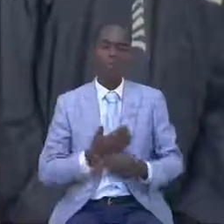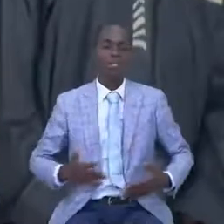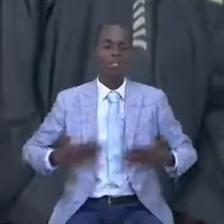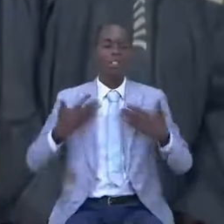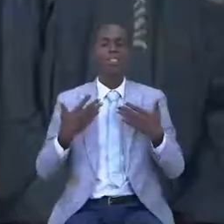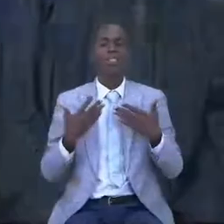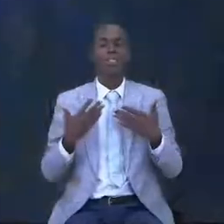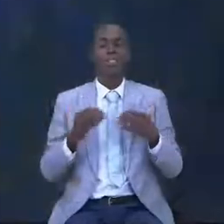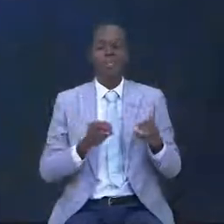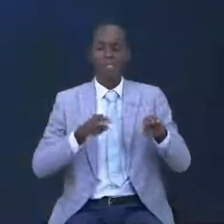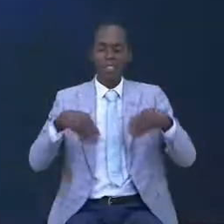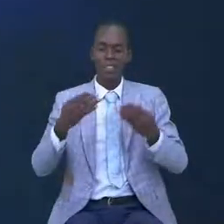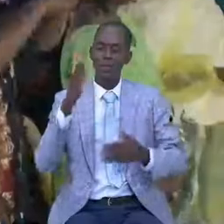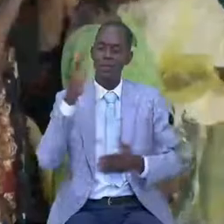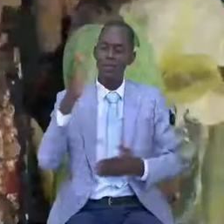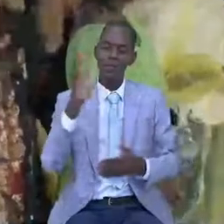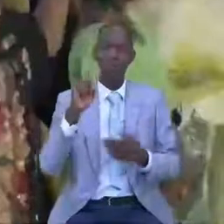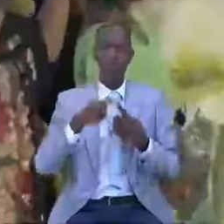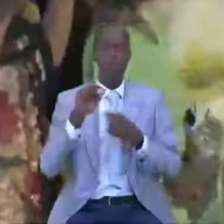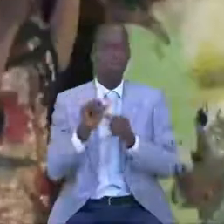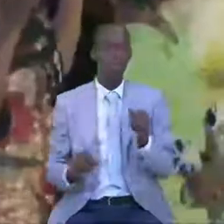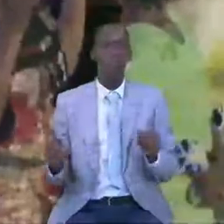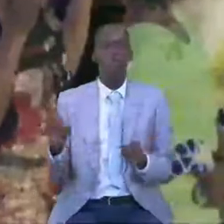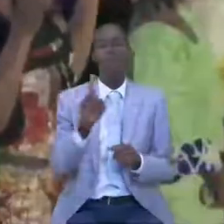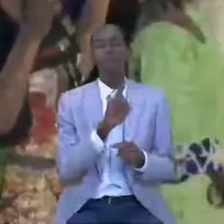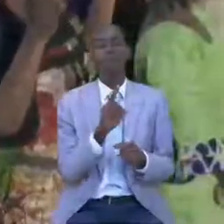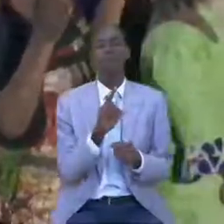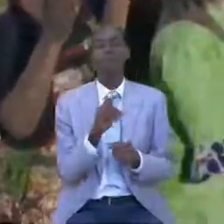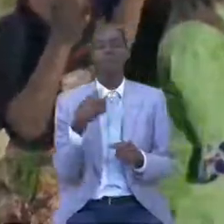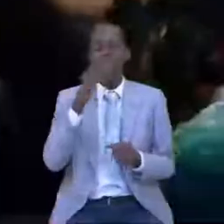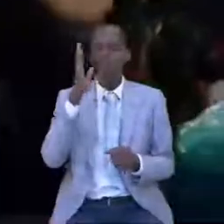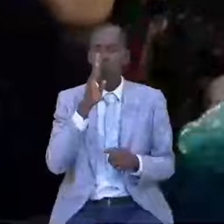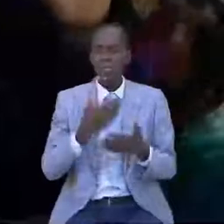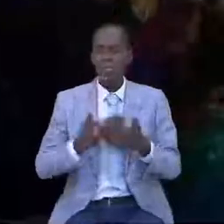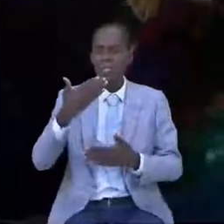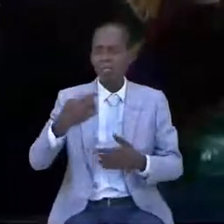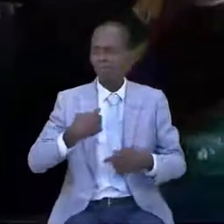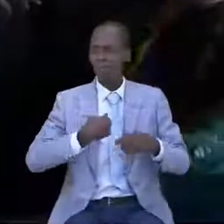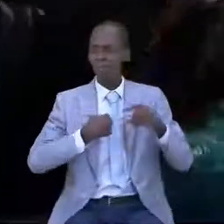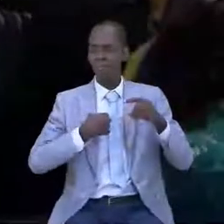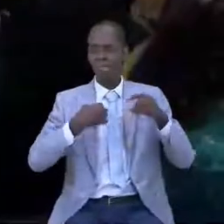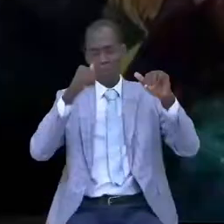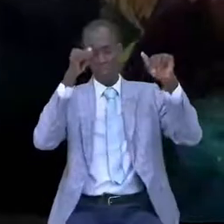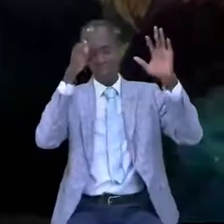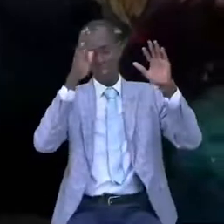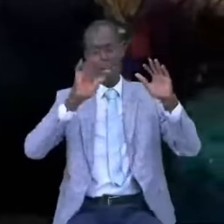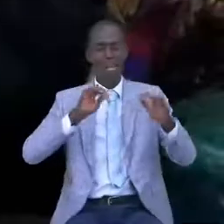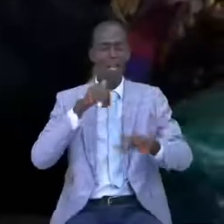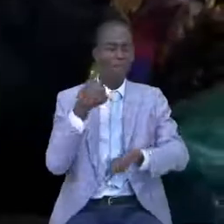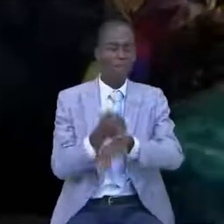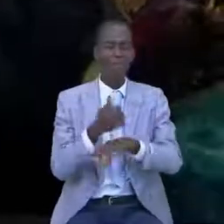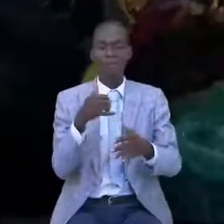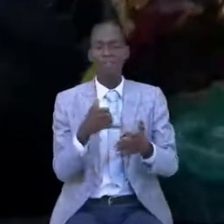et ta joie ne cessera pas dans notre vie. Donne le témoignage à tout le monde qui sera